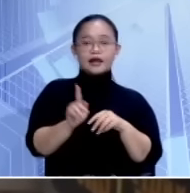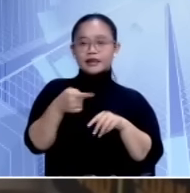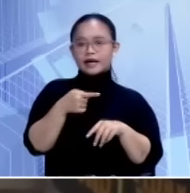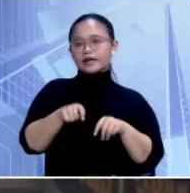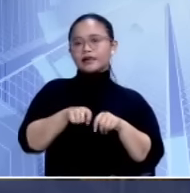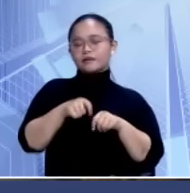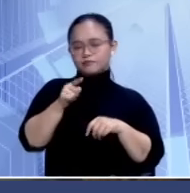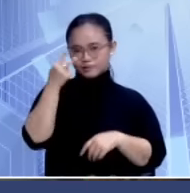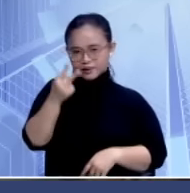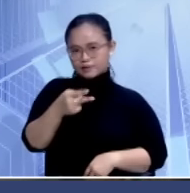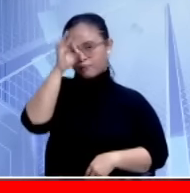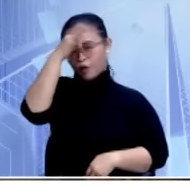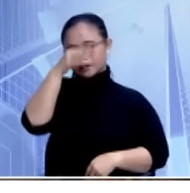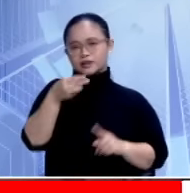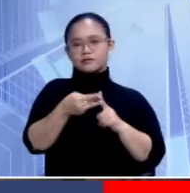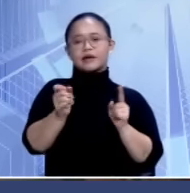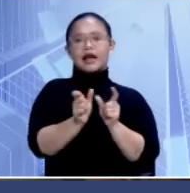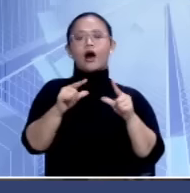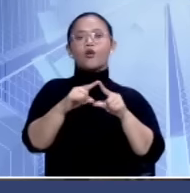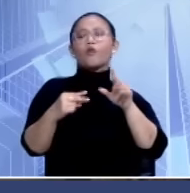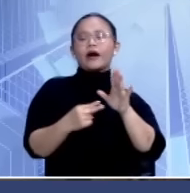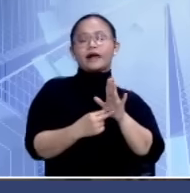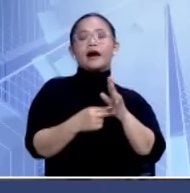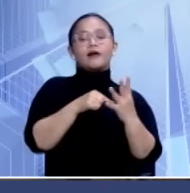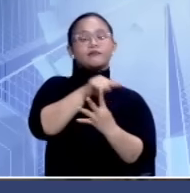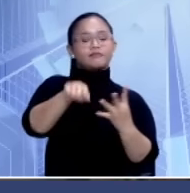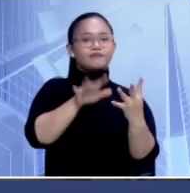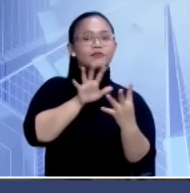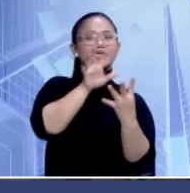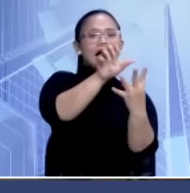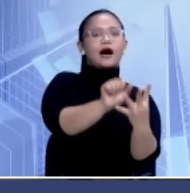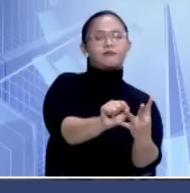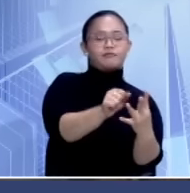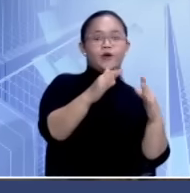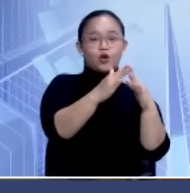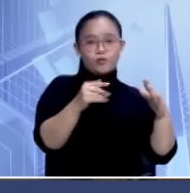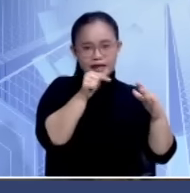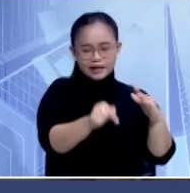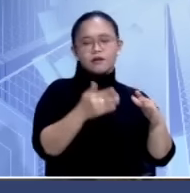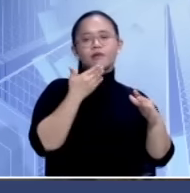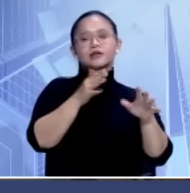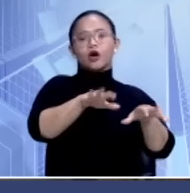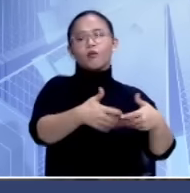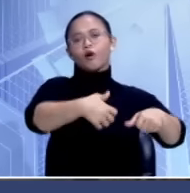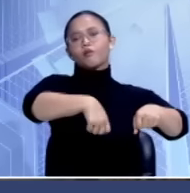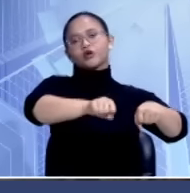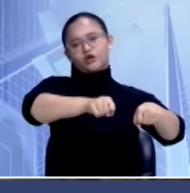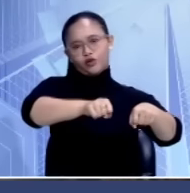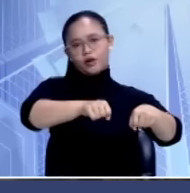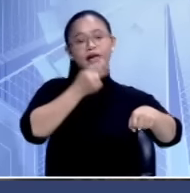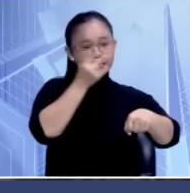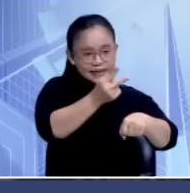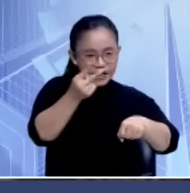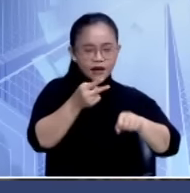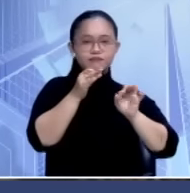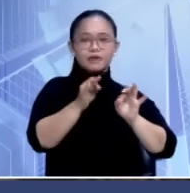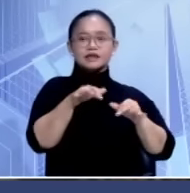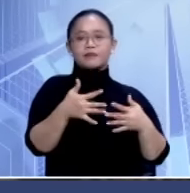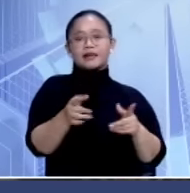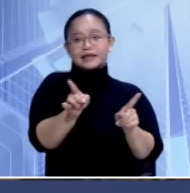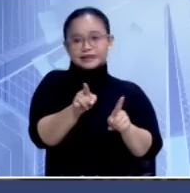mengamankan 4 orang yang di mana diduga merupakan markas geng motor. Dan ditemukan bahwa